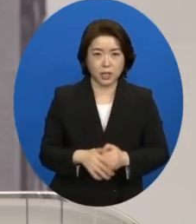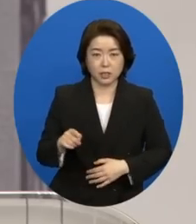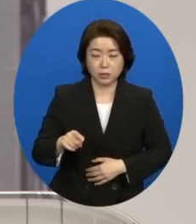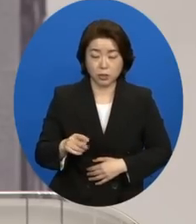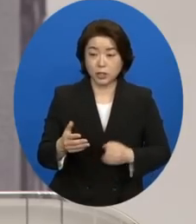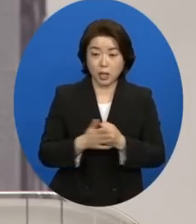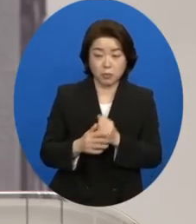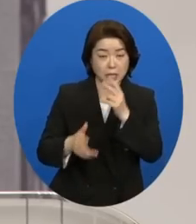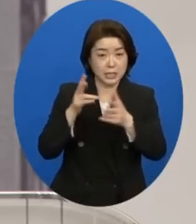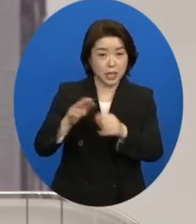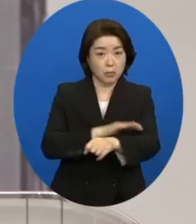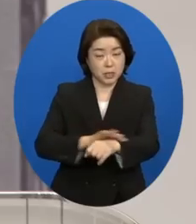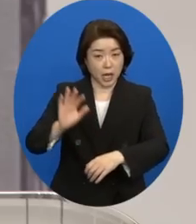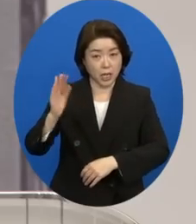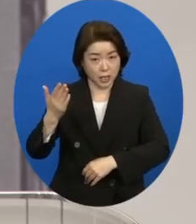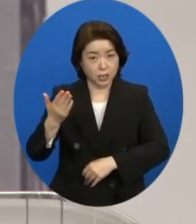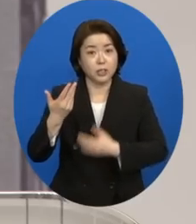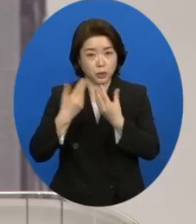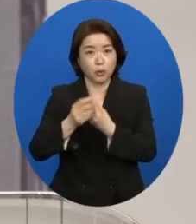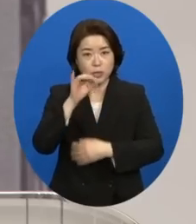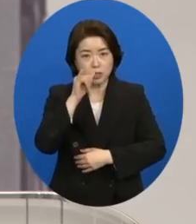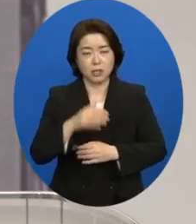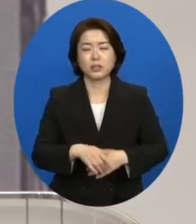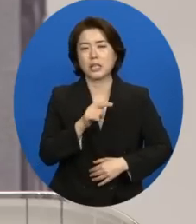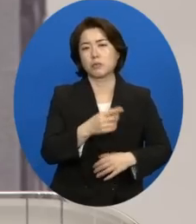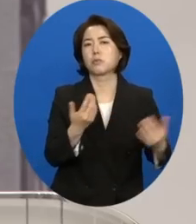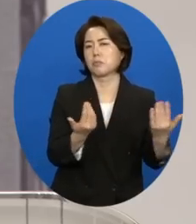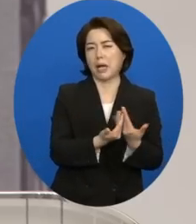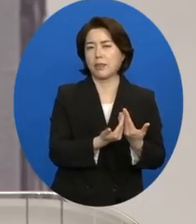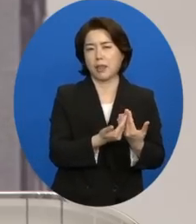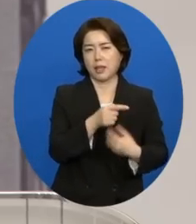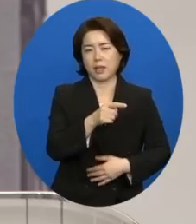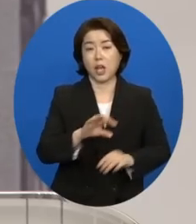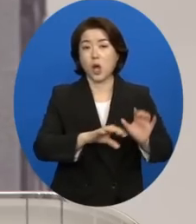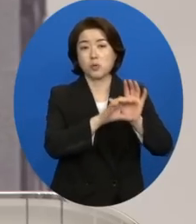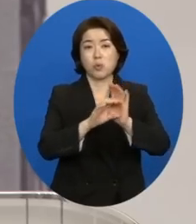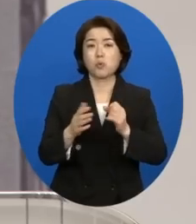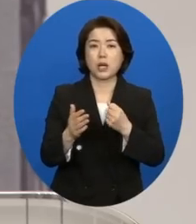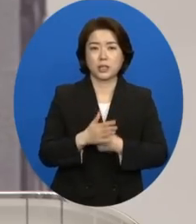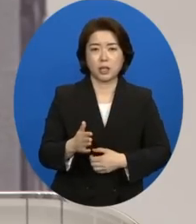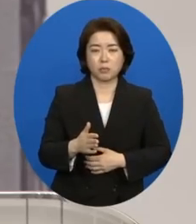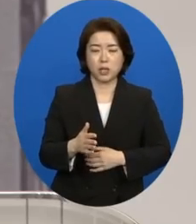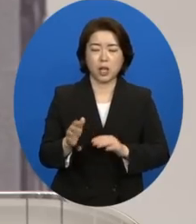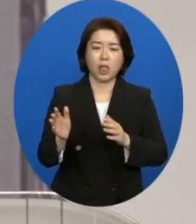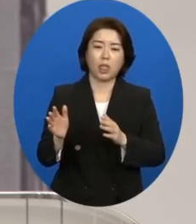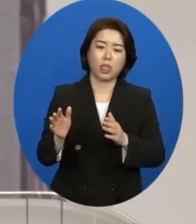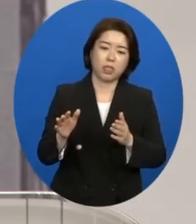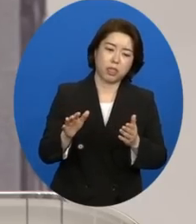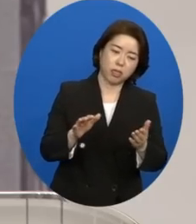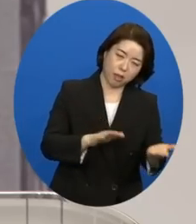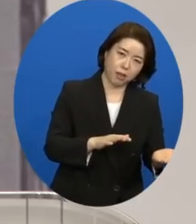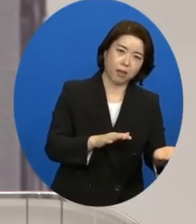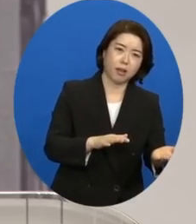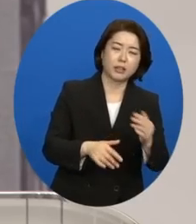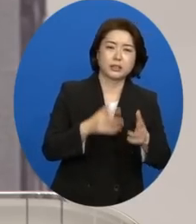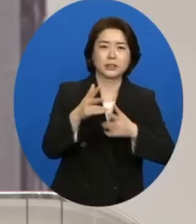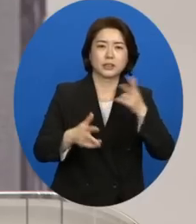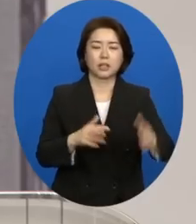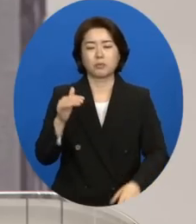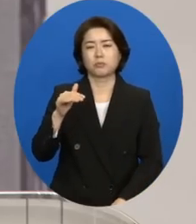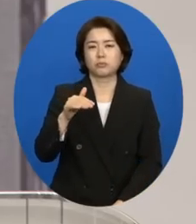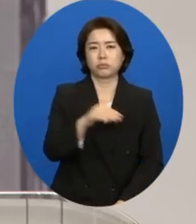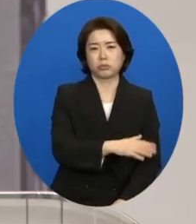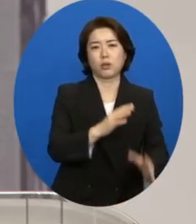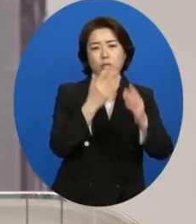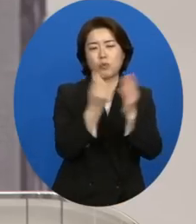되는 경우도 있죠 그 아이템에 따라서 근데 이분은 반대였어요 코로나 때문에 기울기 시작하더니 완전히 망하게